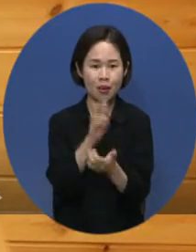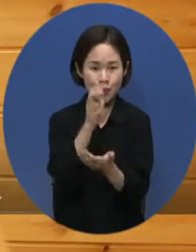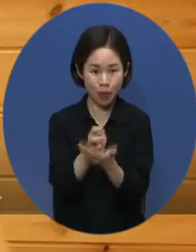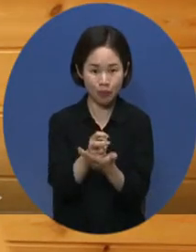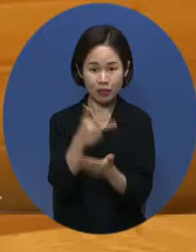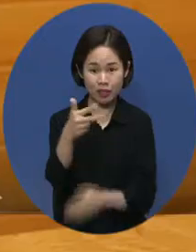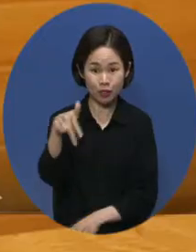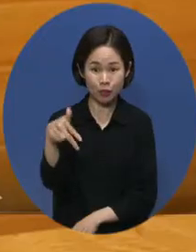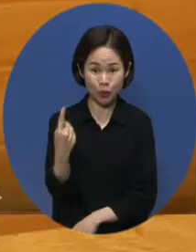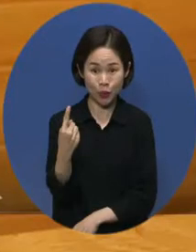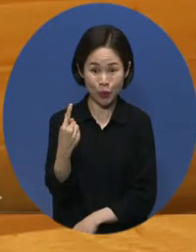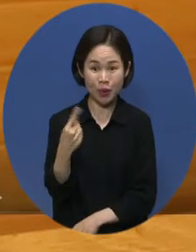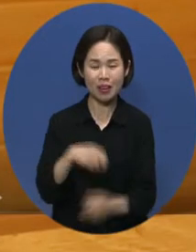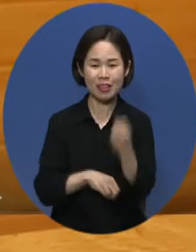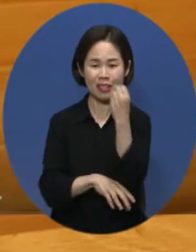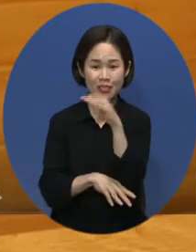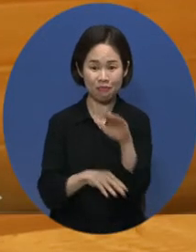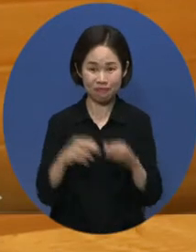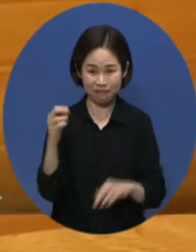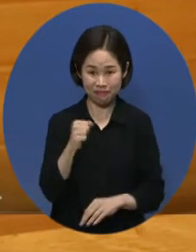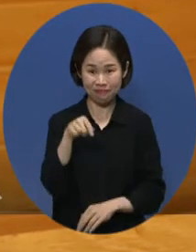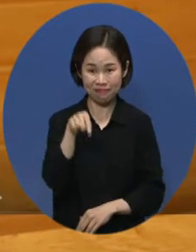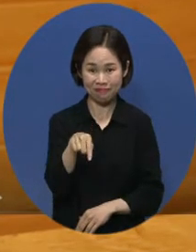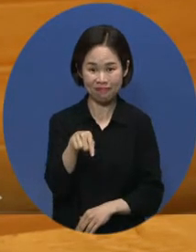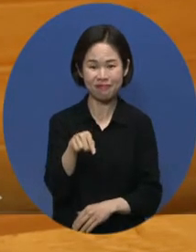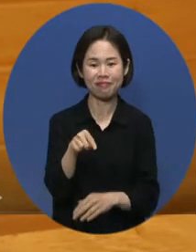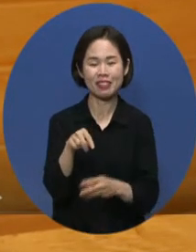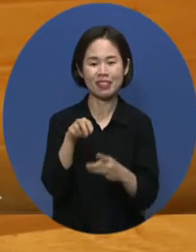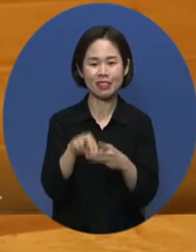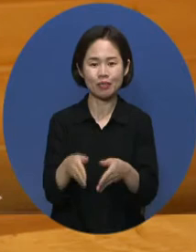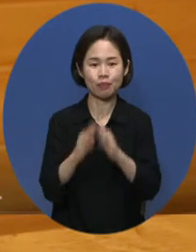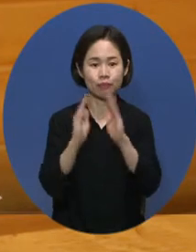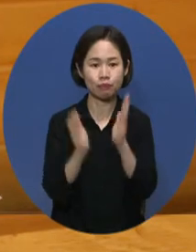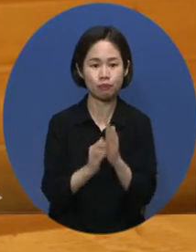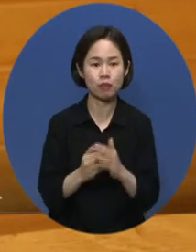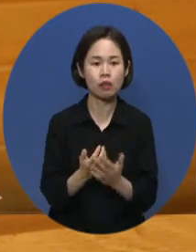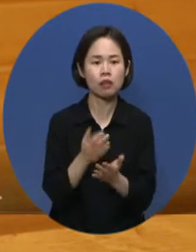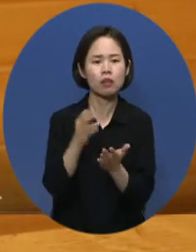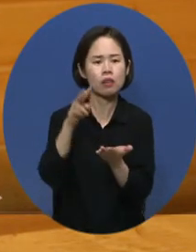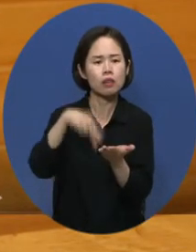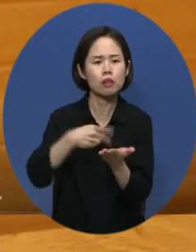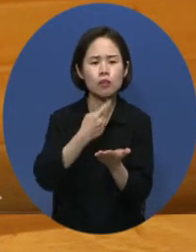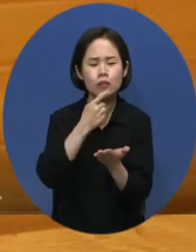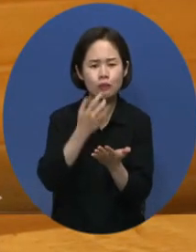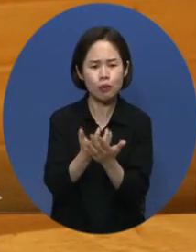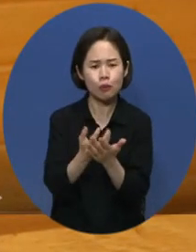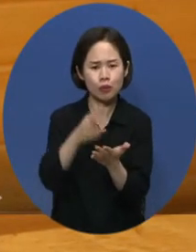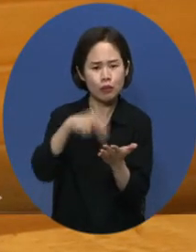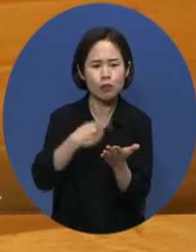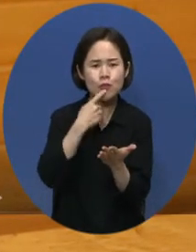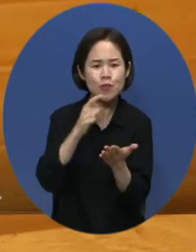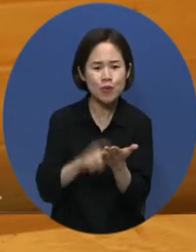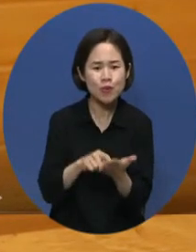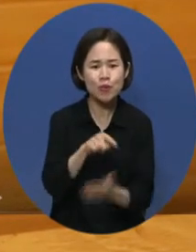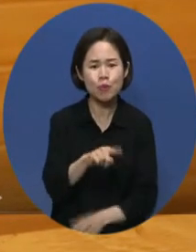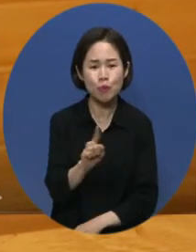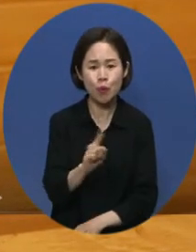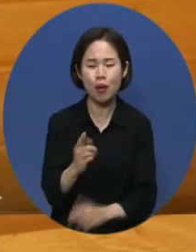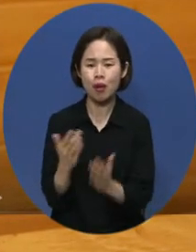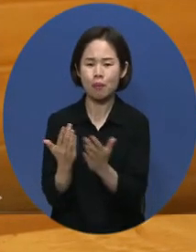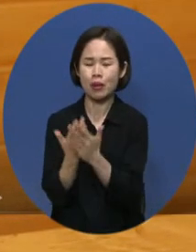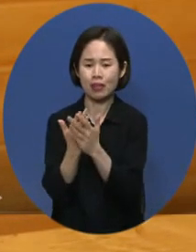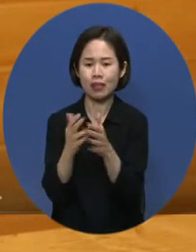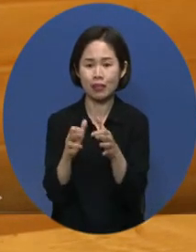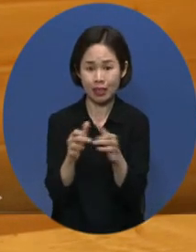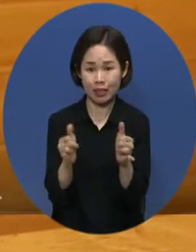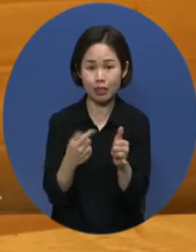만들었습니다. 읽기 쉬운 자료란 어떤 자료를 의미하나요? 우선 읽기 쉬운 자료란 발달장애인 일종의 대체 자료입니다.